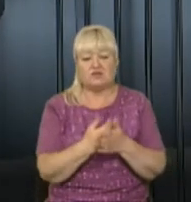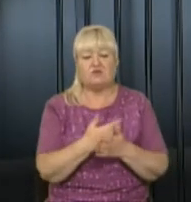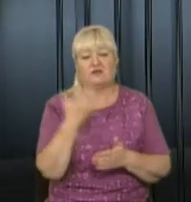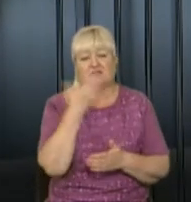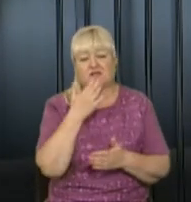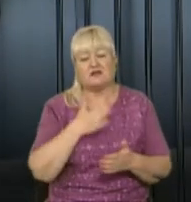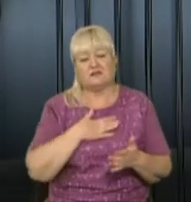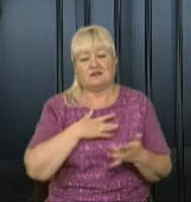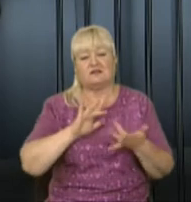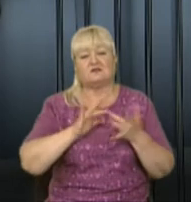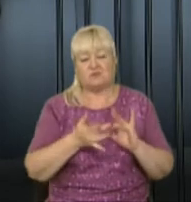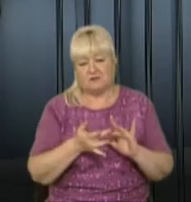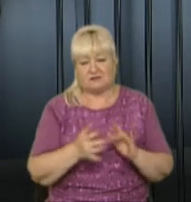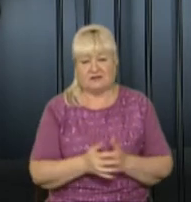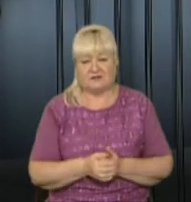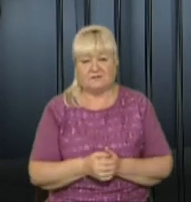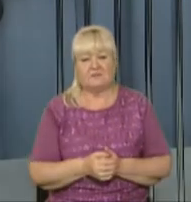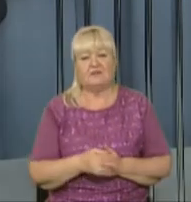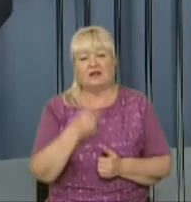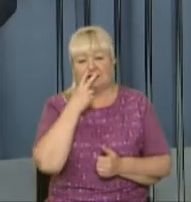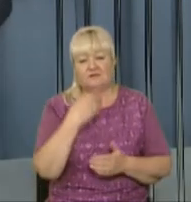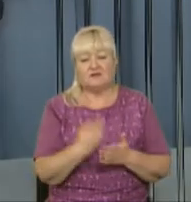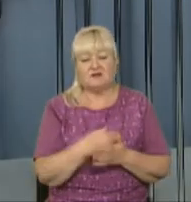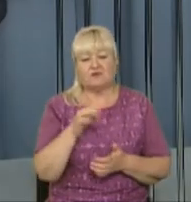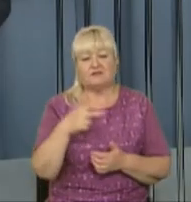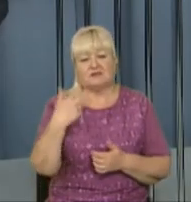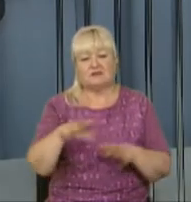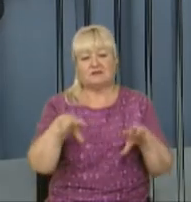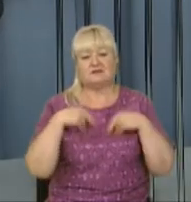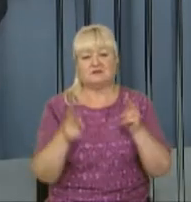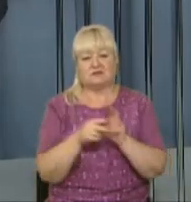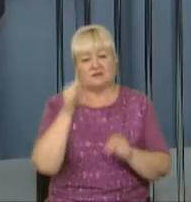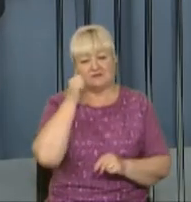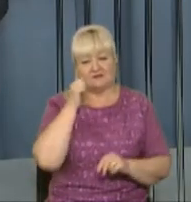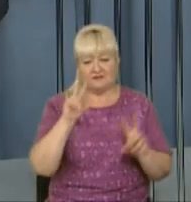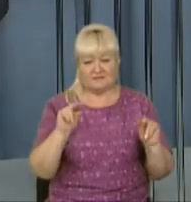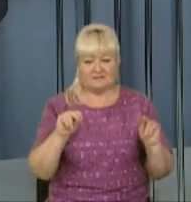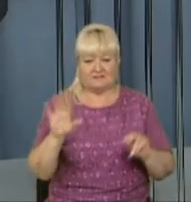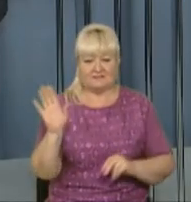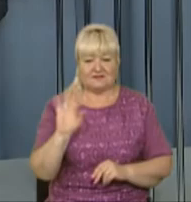нашому сайті та на сторінках у соцмережах. Дивіться новини вже о 20:30. Дочекайтесь.